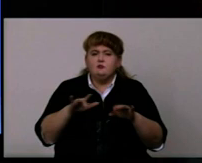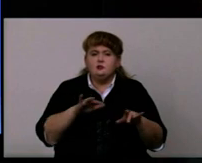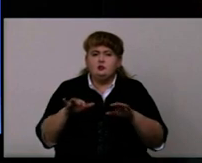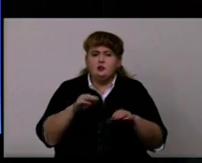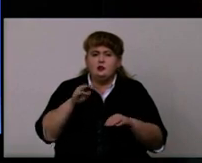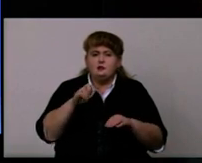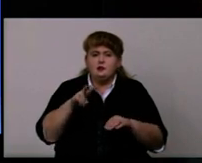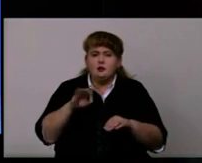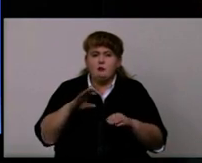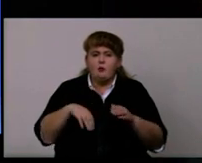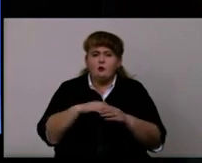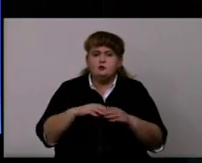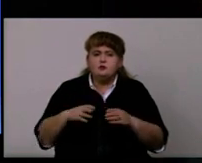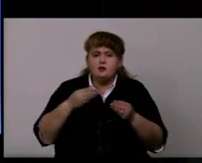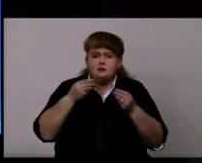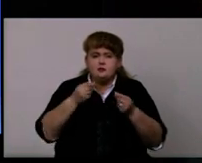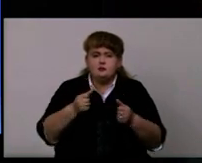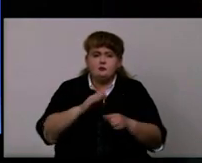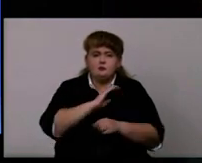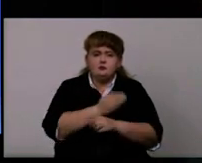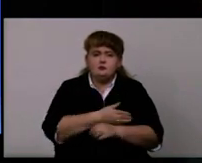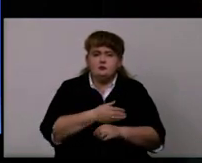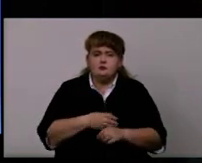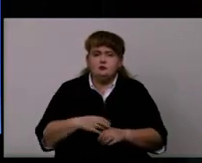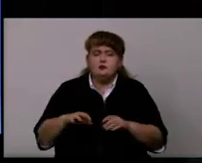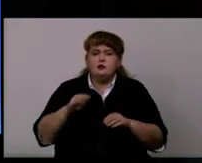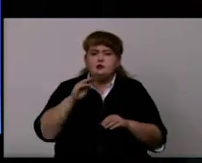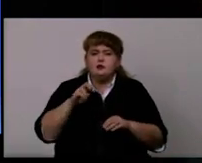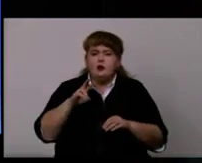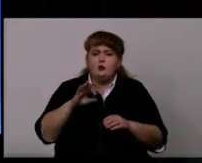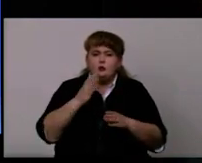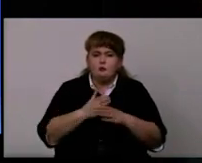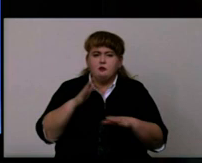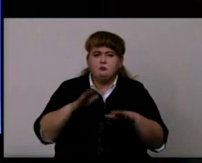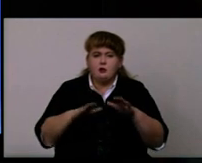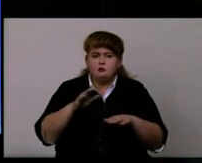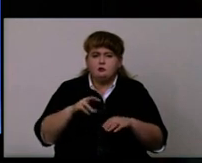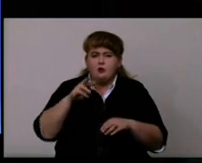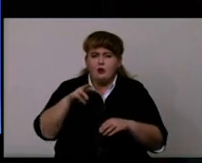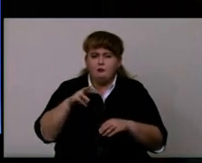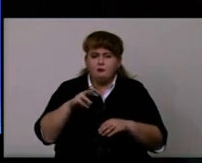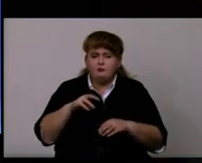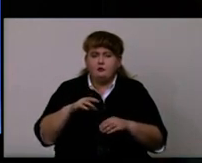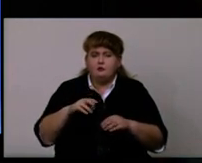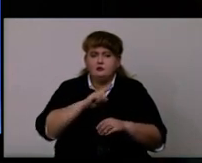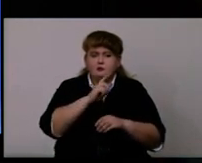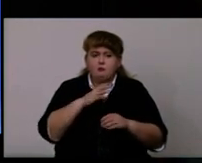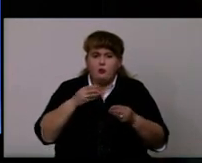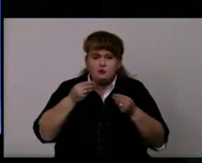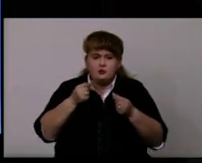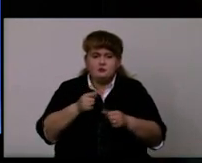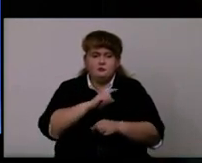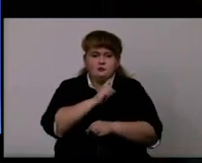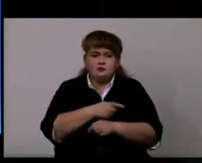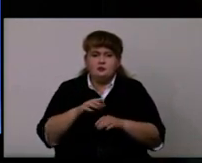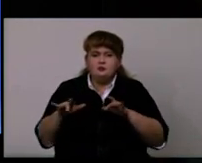движение тела под действием некоторой силы. Значит, тело имеет массу m, под действием силы оно движется, и